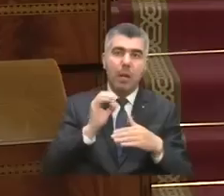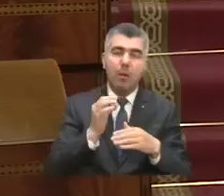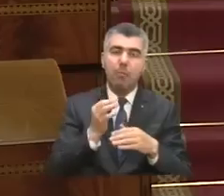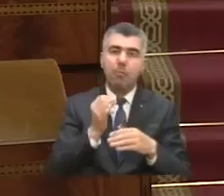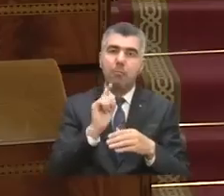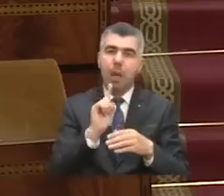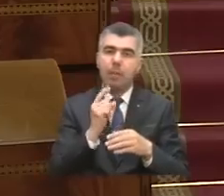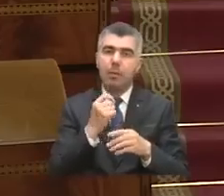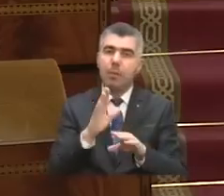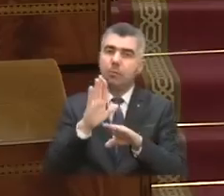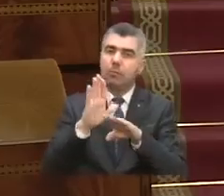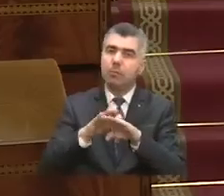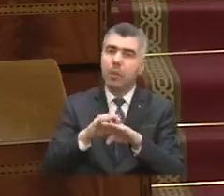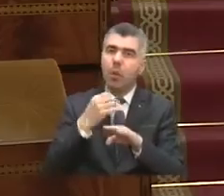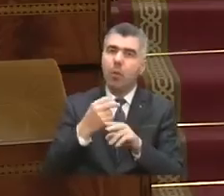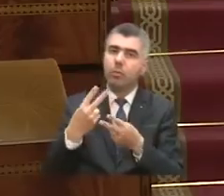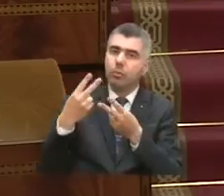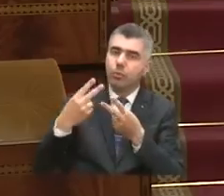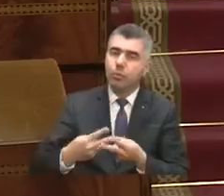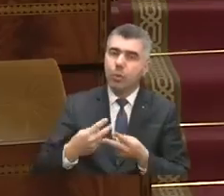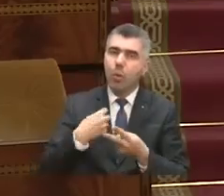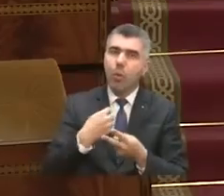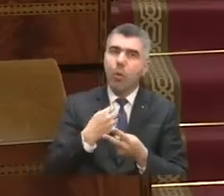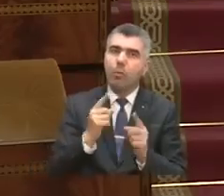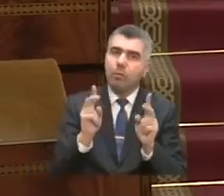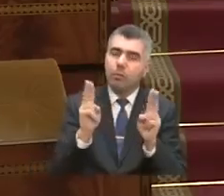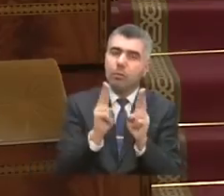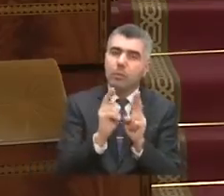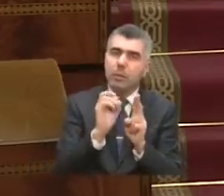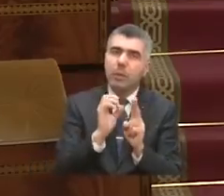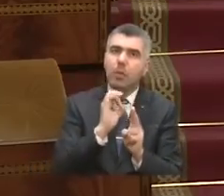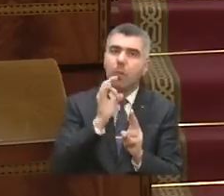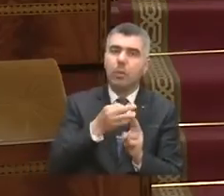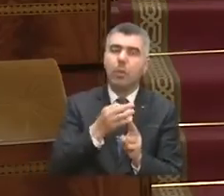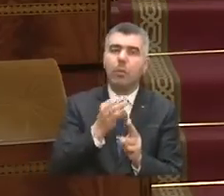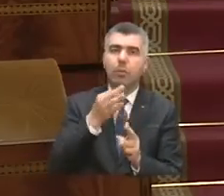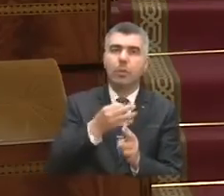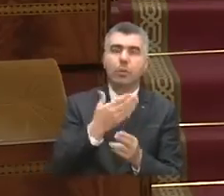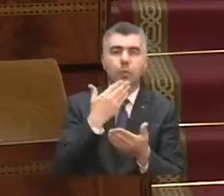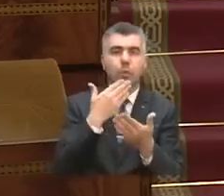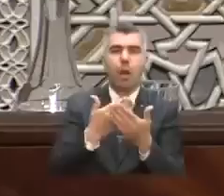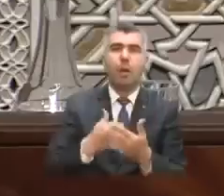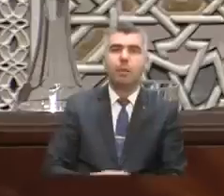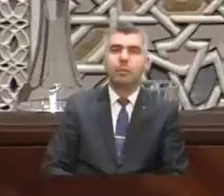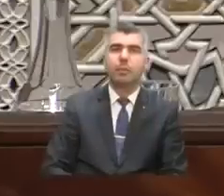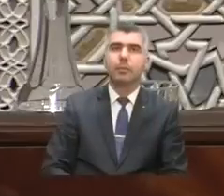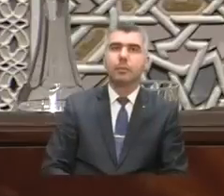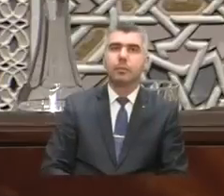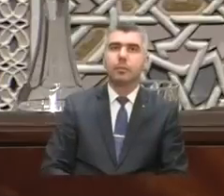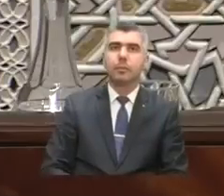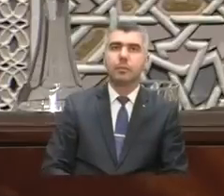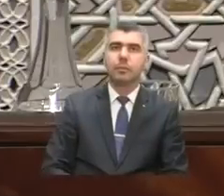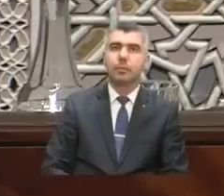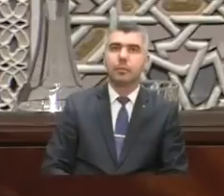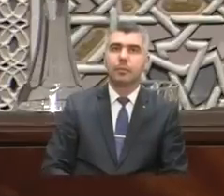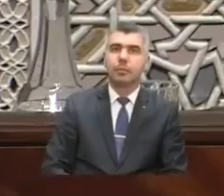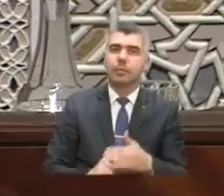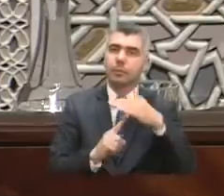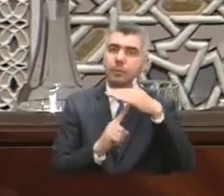مزياناش استدعينا السيد الرئيس، وديك الساعة نقول لك واللي حكمتي علينا احنا راضين به. شكرا. شكرا سيد نائب.